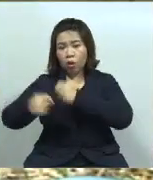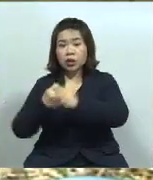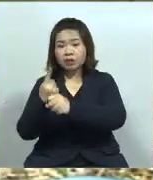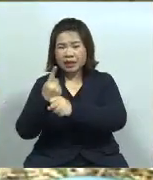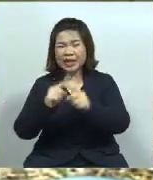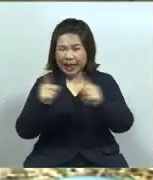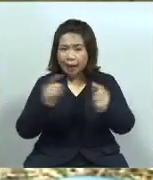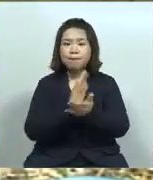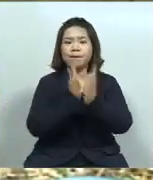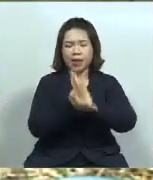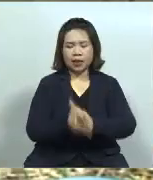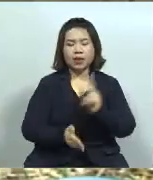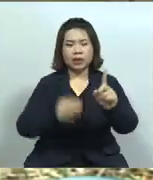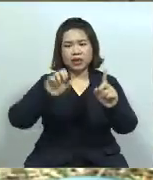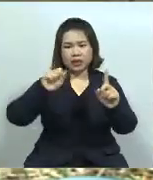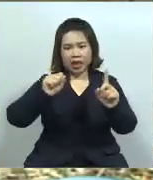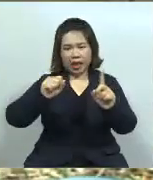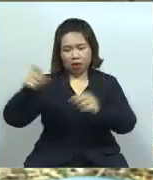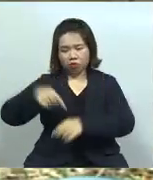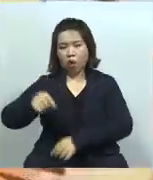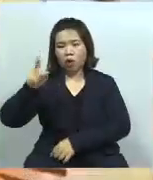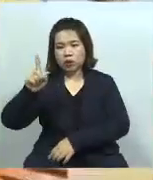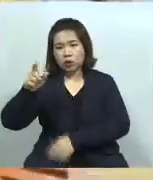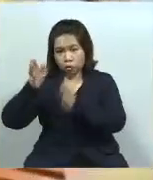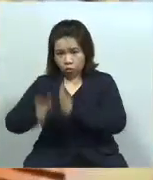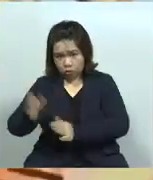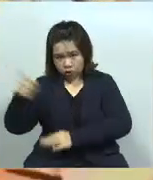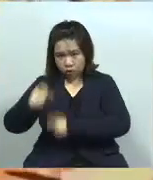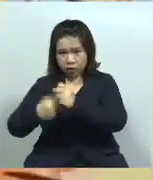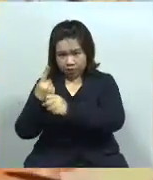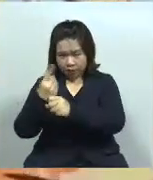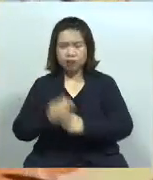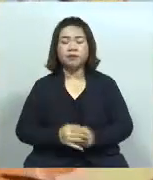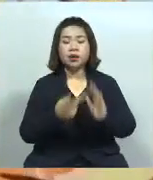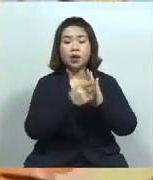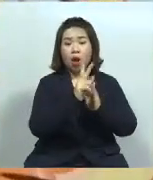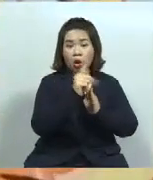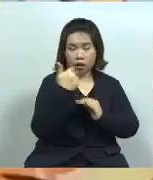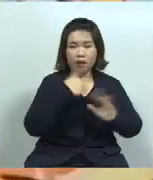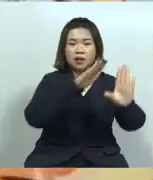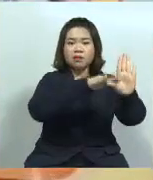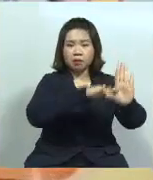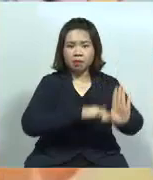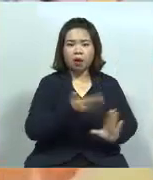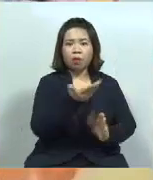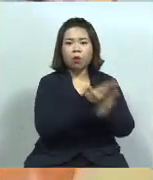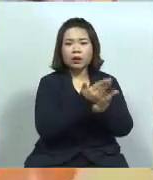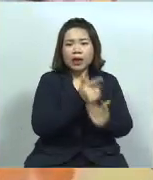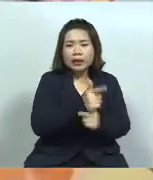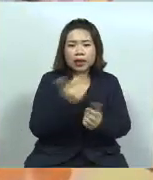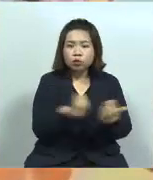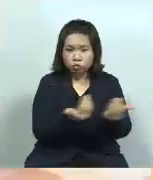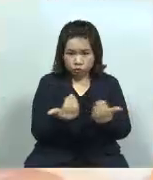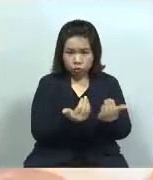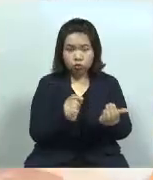ได้ต่ำกว่า 100,000 บาทต่อคนต่อปี ปัจจุบันในจังหวัดขอนแก่นมีจำนวนคุณแม่ที่ลงทะเบียนเพื่อขอรับเงินอุดหนุนการเลี้ยง